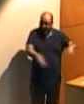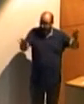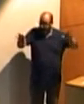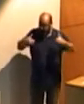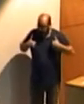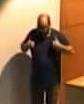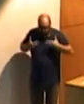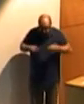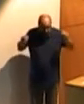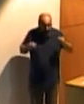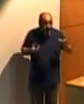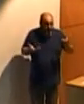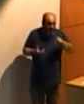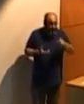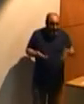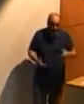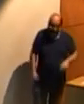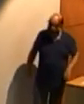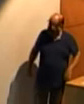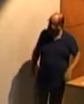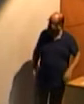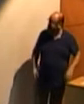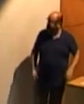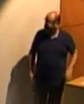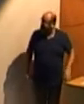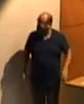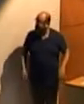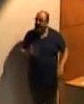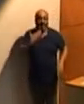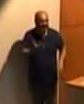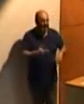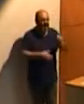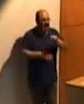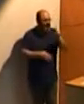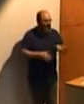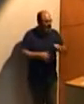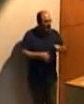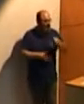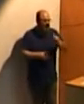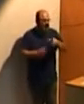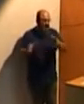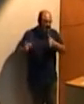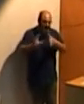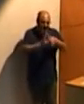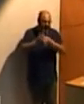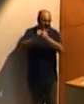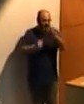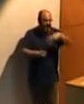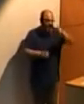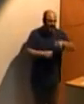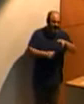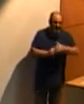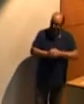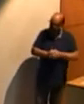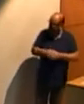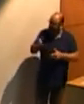avant voire la question effectivement elle remonte sur le côté philosophique est aussi